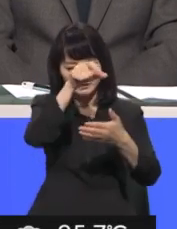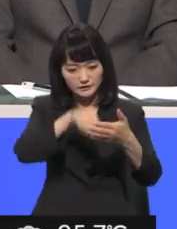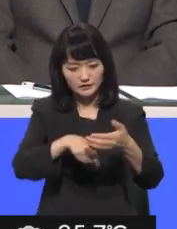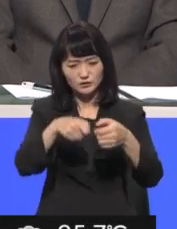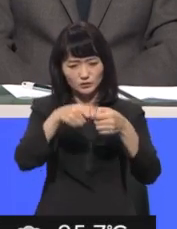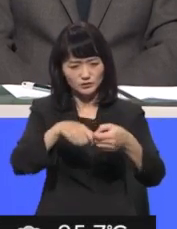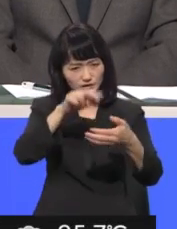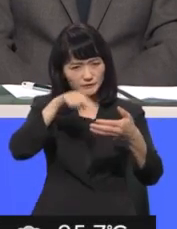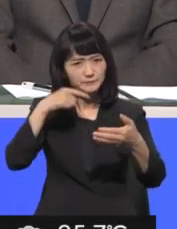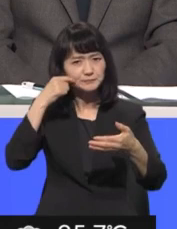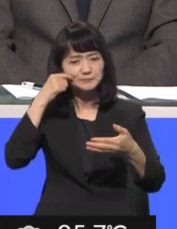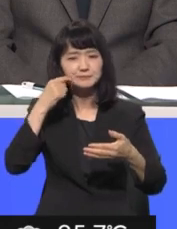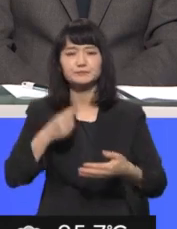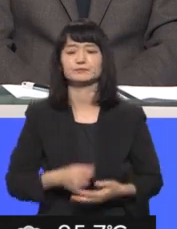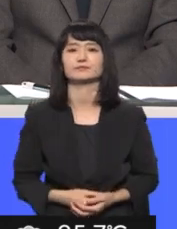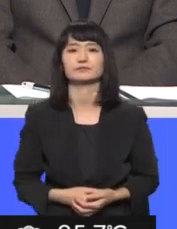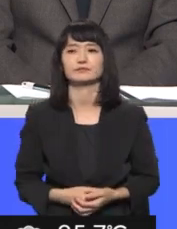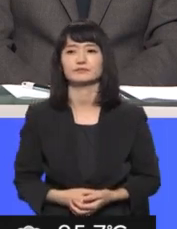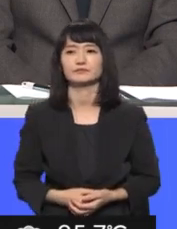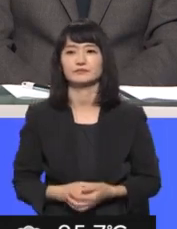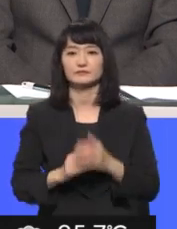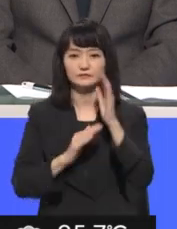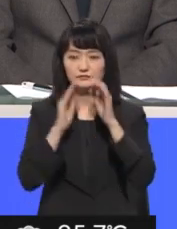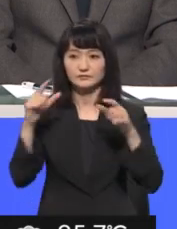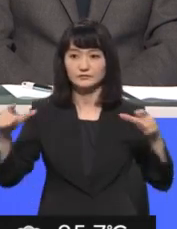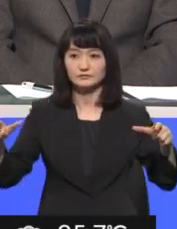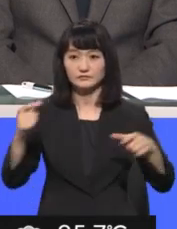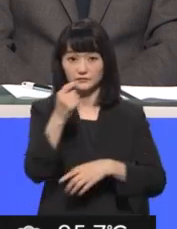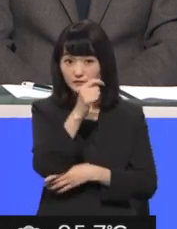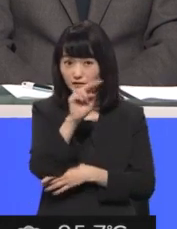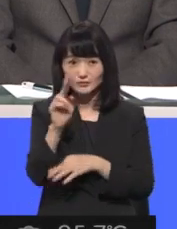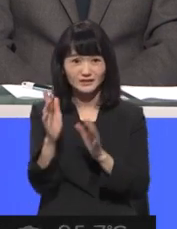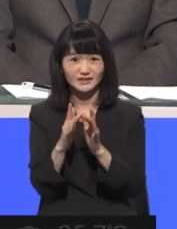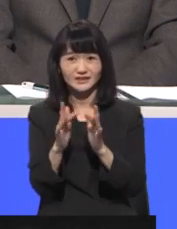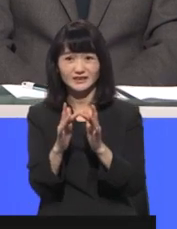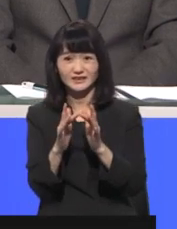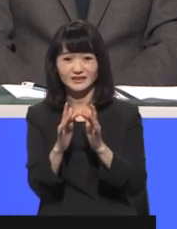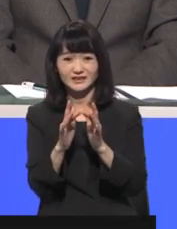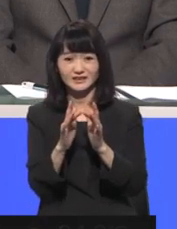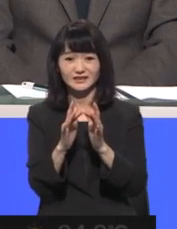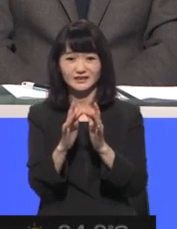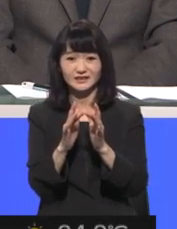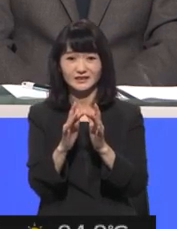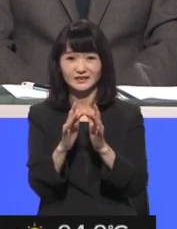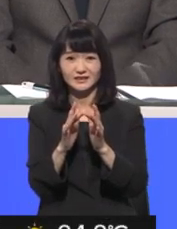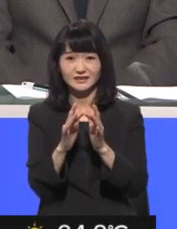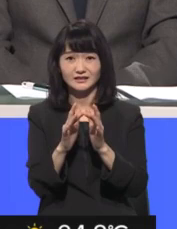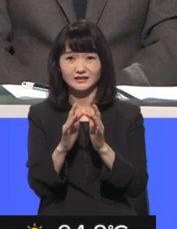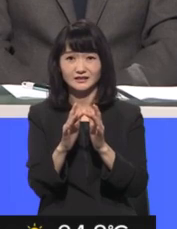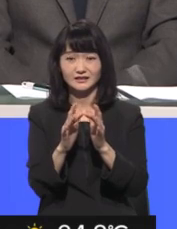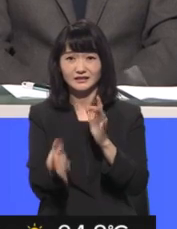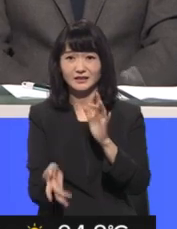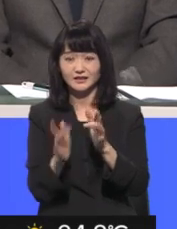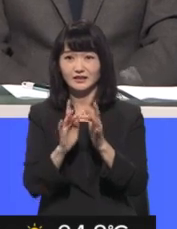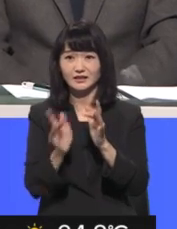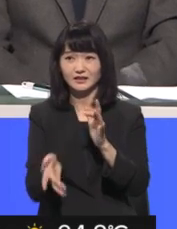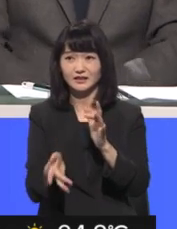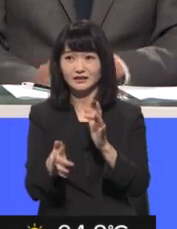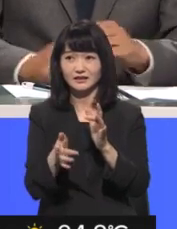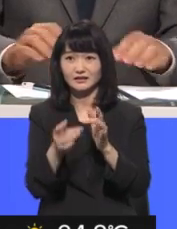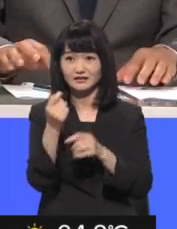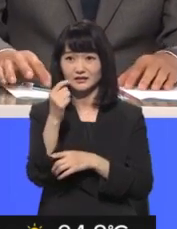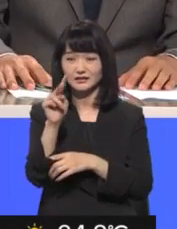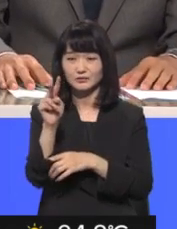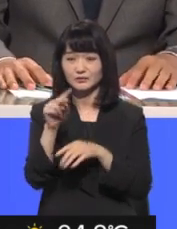부분에서 작두도령님. 서초동에 TV하고 인터넷 안 되나요? 라고. 서초동. 아, 네. 아, 그 서초동. 아,